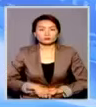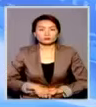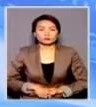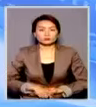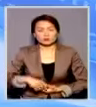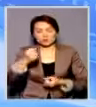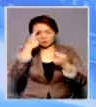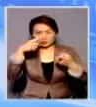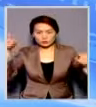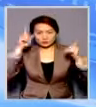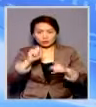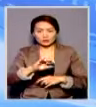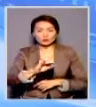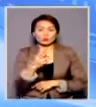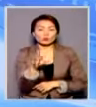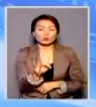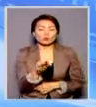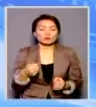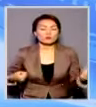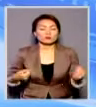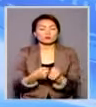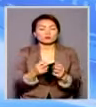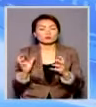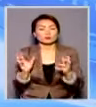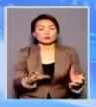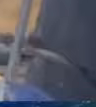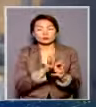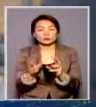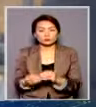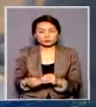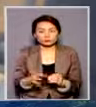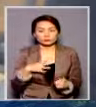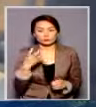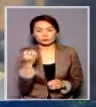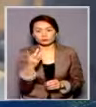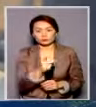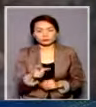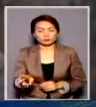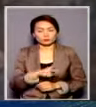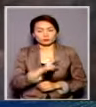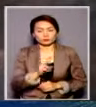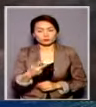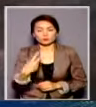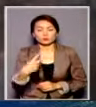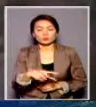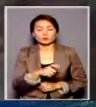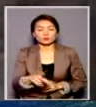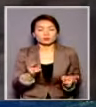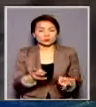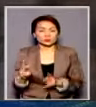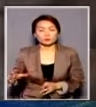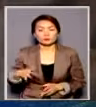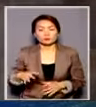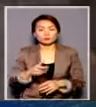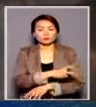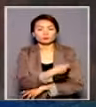мексиканском штате халиско автобус попал в аварию в результате которой погибли 14 человек 20 пассажиров ранены они были